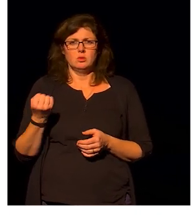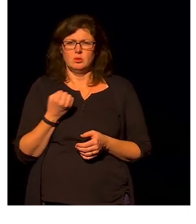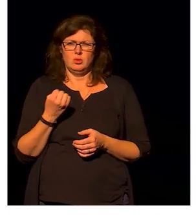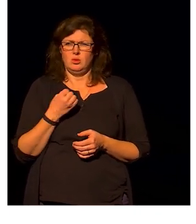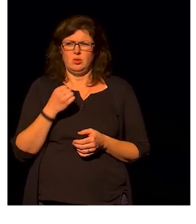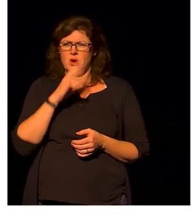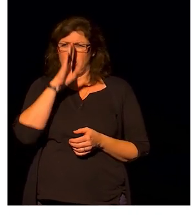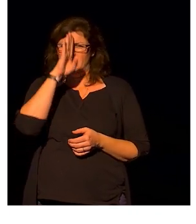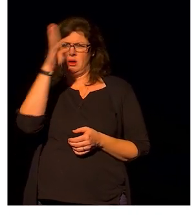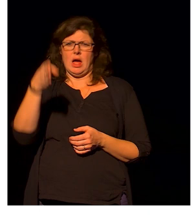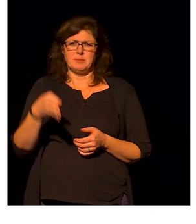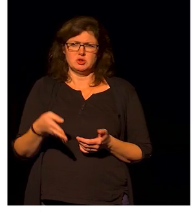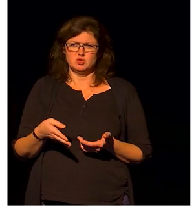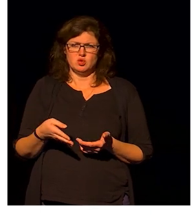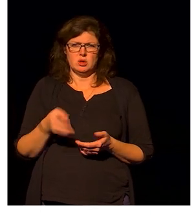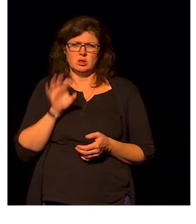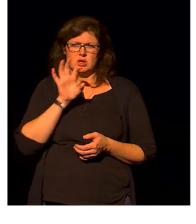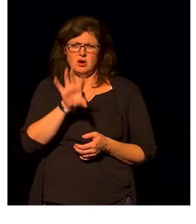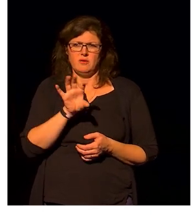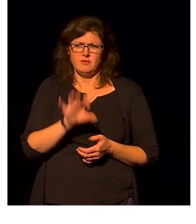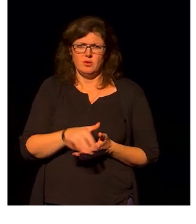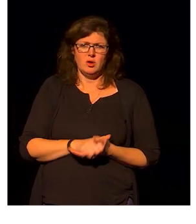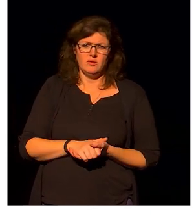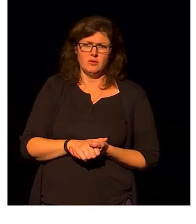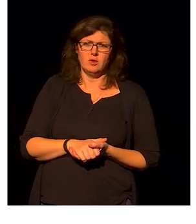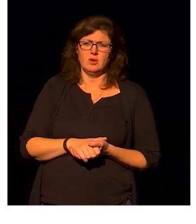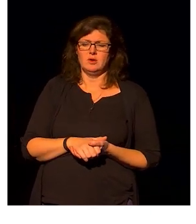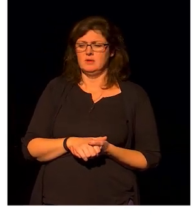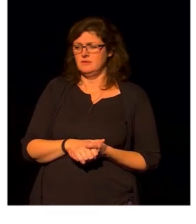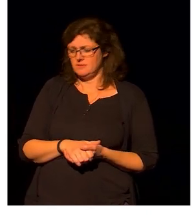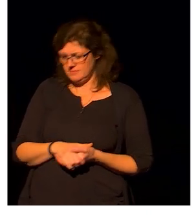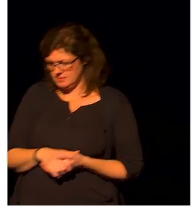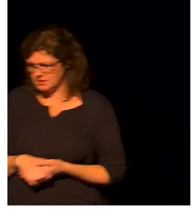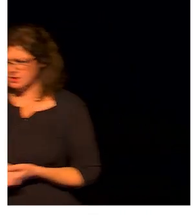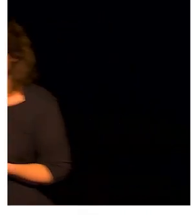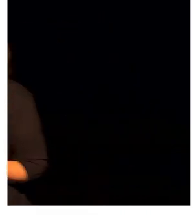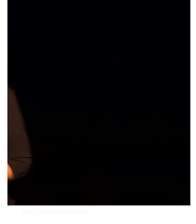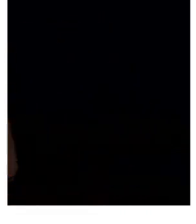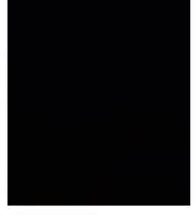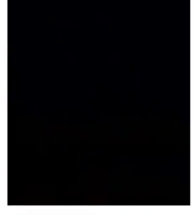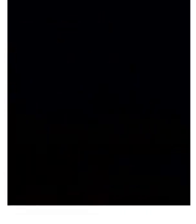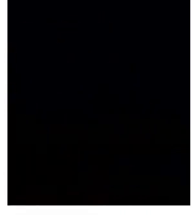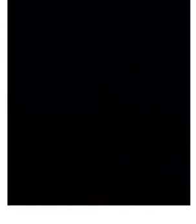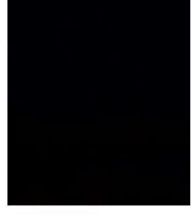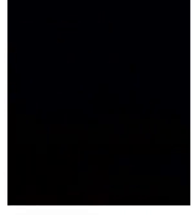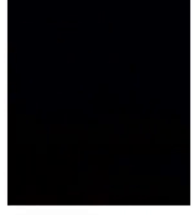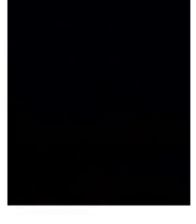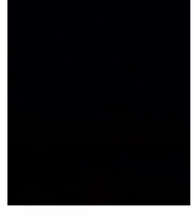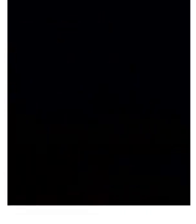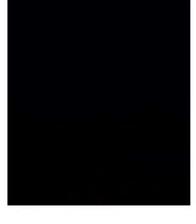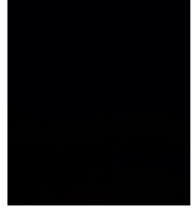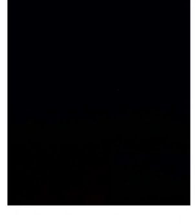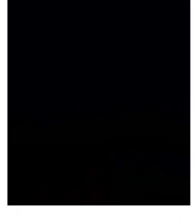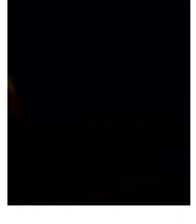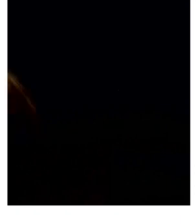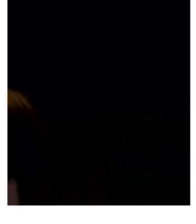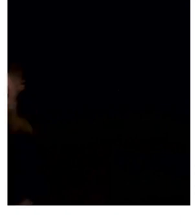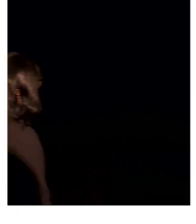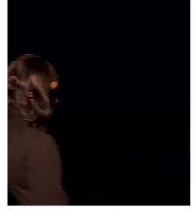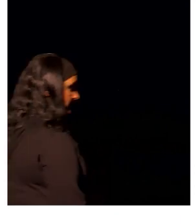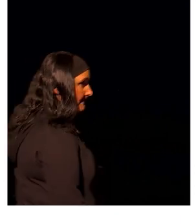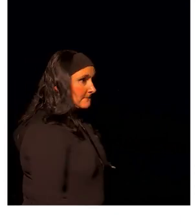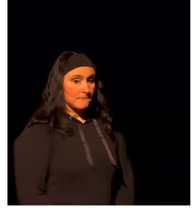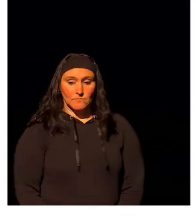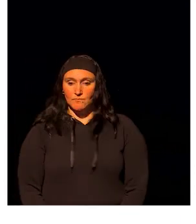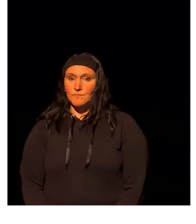ist, vor allem wenn man daran denkt, dass der ganze eliminatorische Gestus, die ganze Auslöschungsfantasie in Bezug auf den